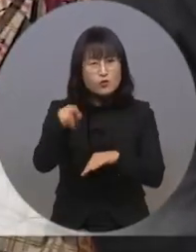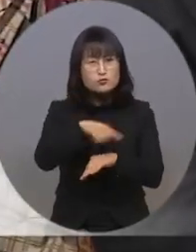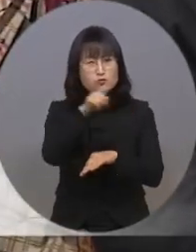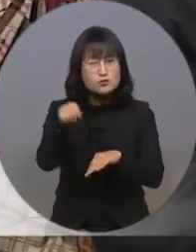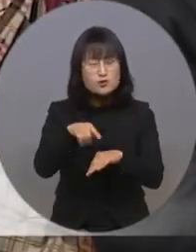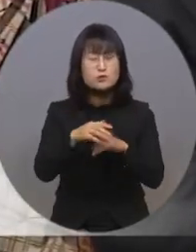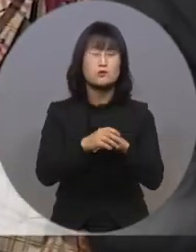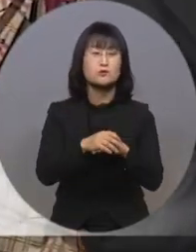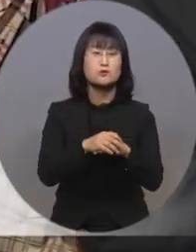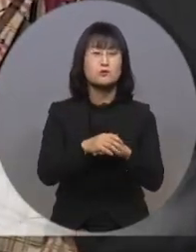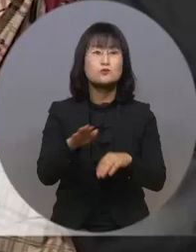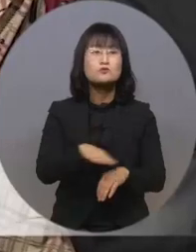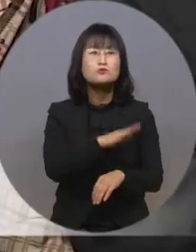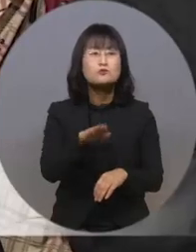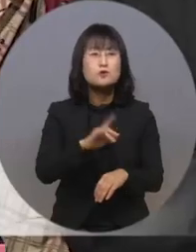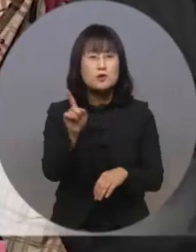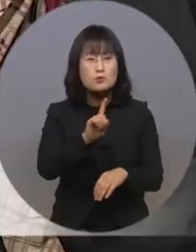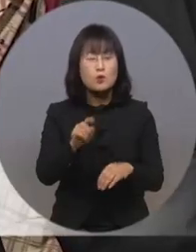저희는